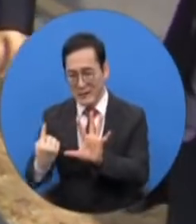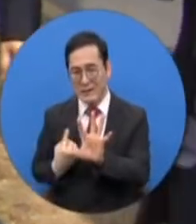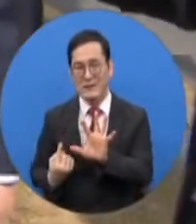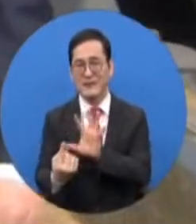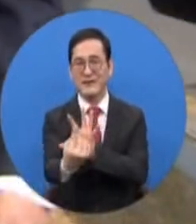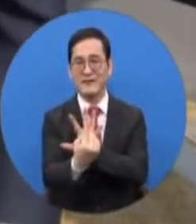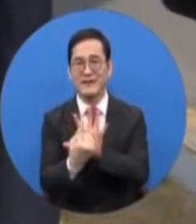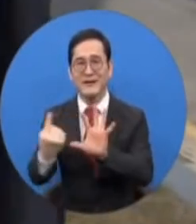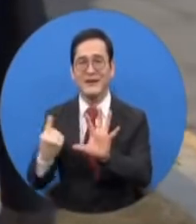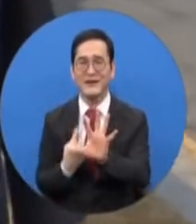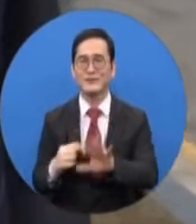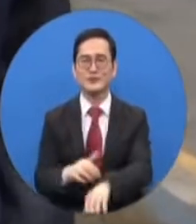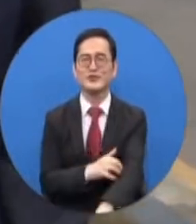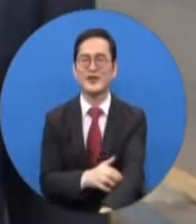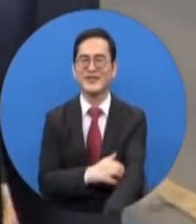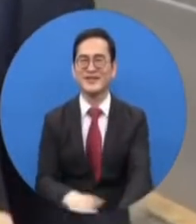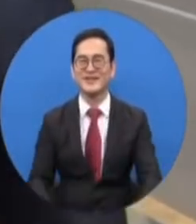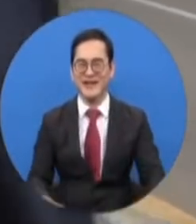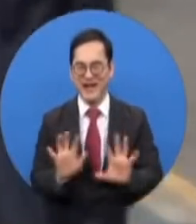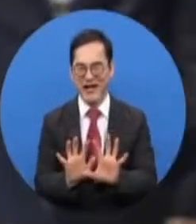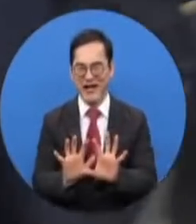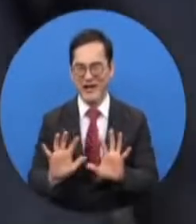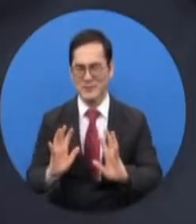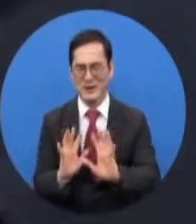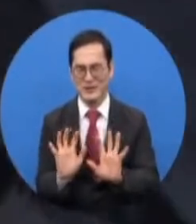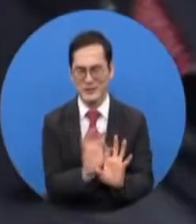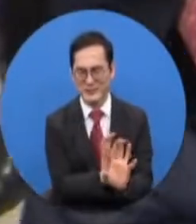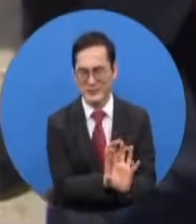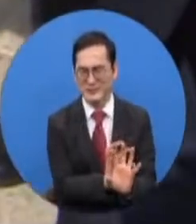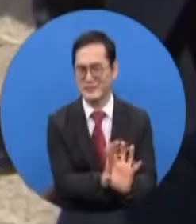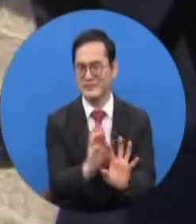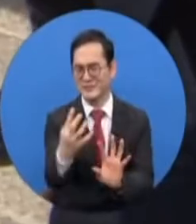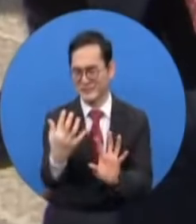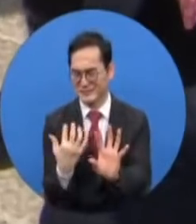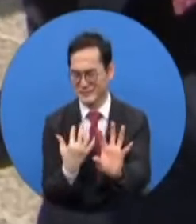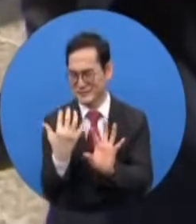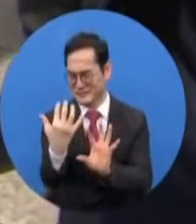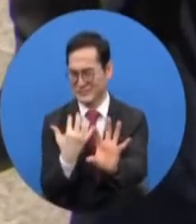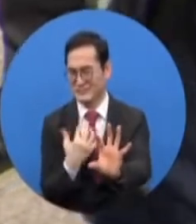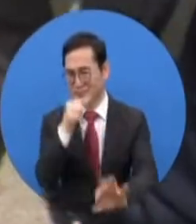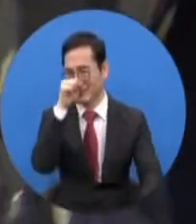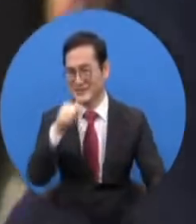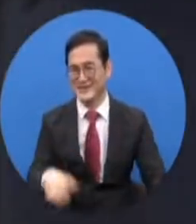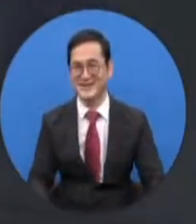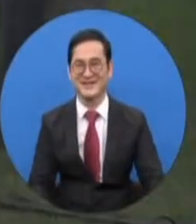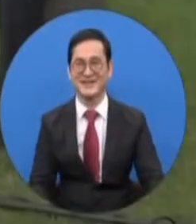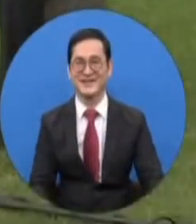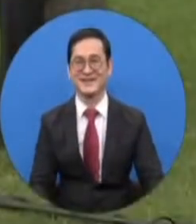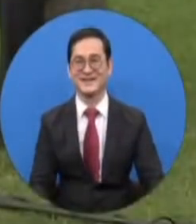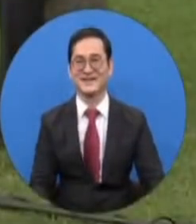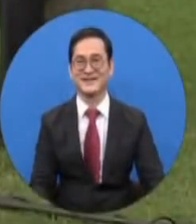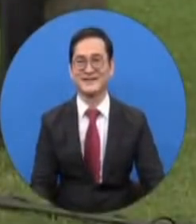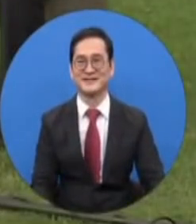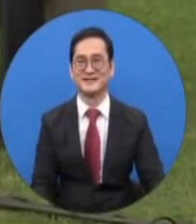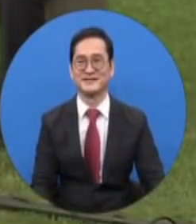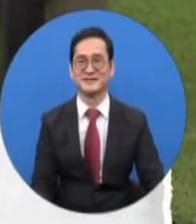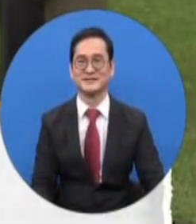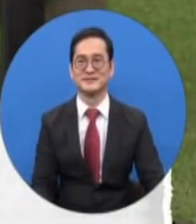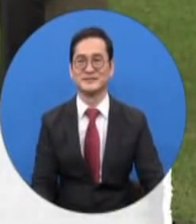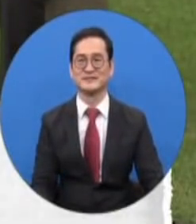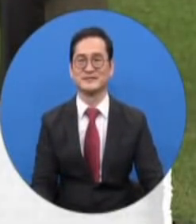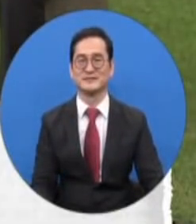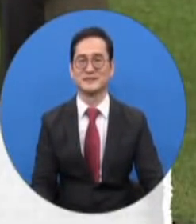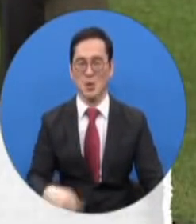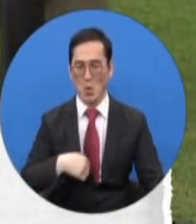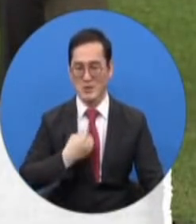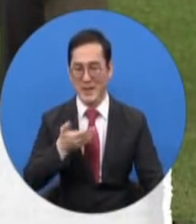많이 보여주겠다는 것 같습니다. 그런데 이제 자 혼밥하지 않기의 핵심 뭐겠습니까? 정말 뭐 난 밥 혼자 먹지 않겠어 이런 얘기가